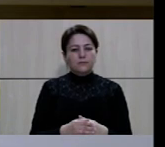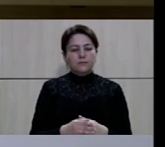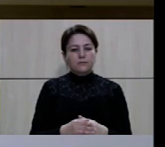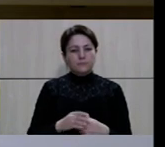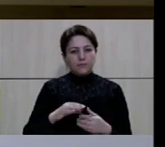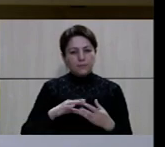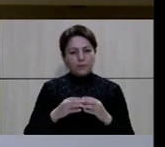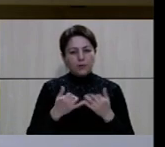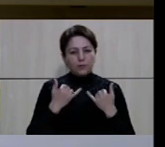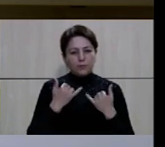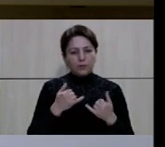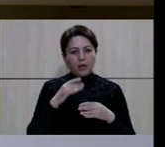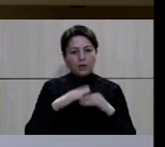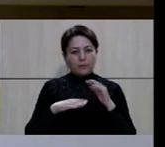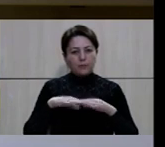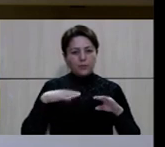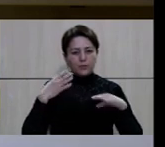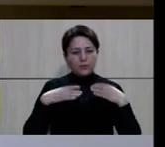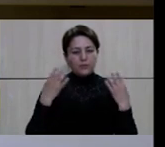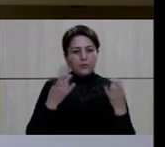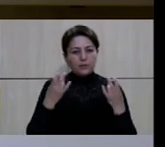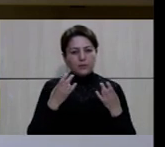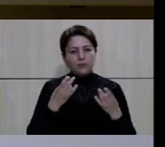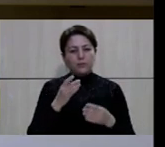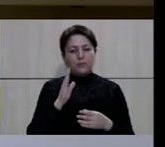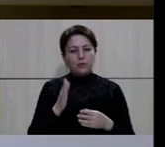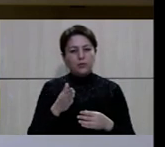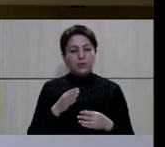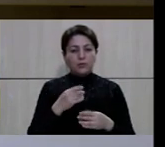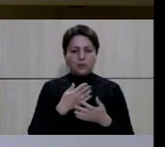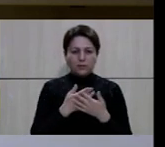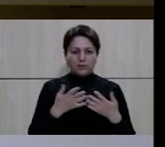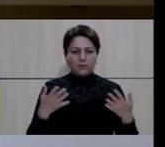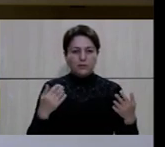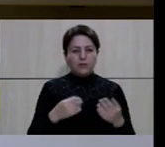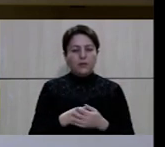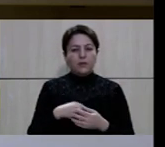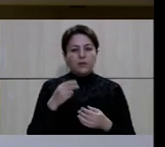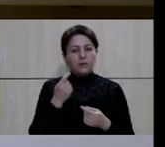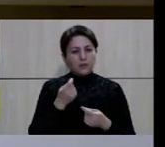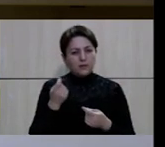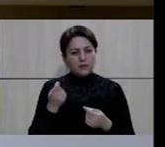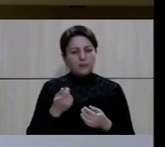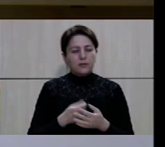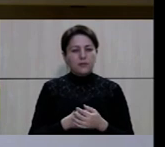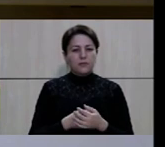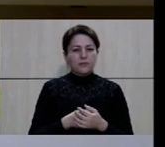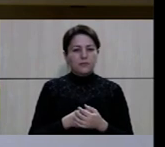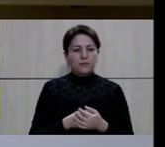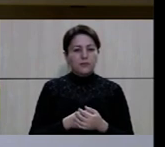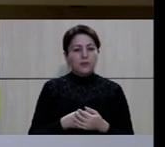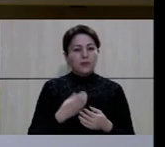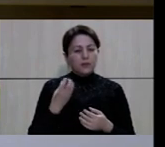Demak, bugungi amaliy mashg'ulotimizda kerakli bo'ladigan ish qurollari, detallar, mayda detallar